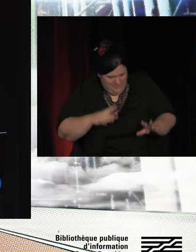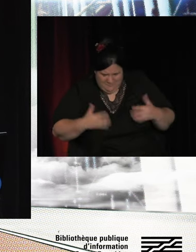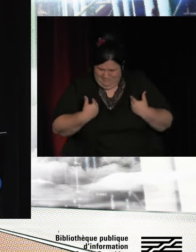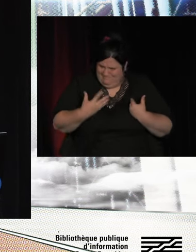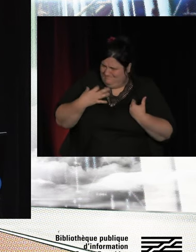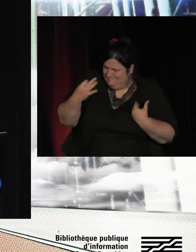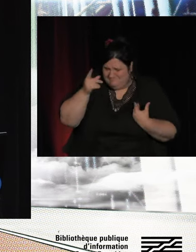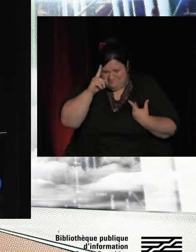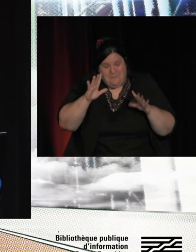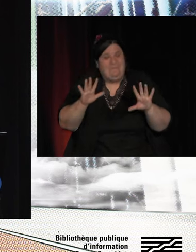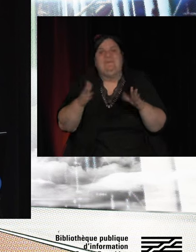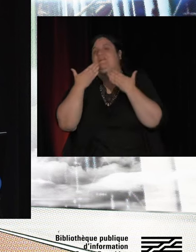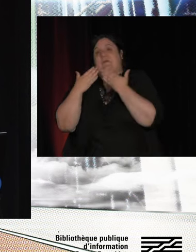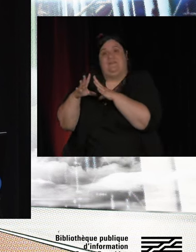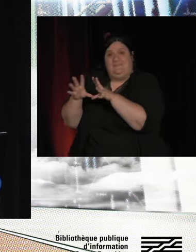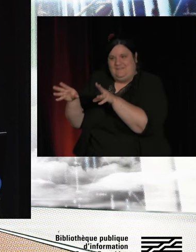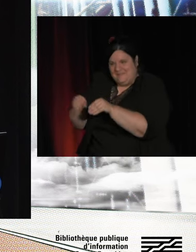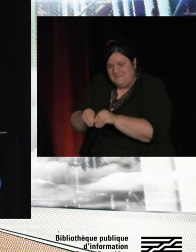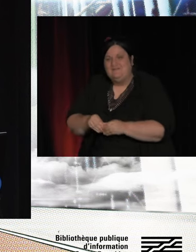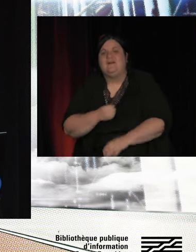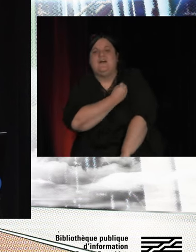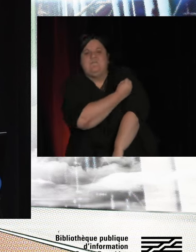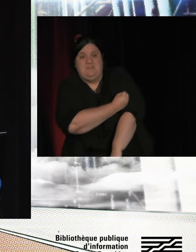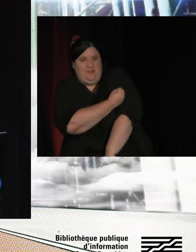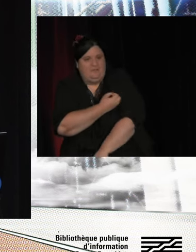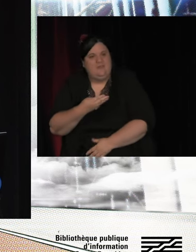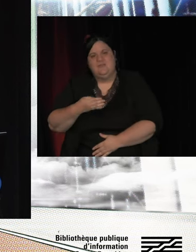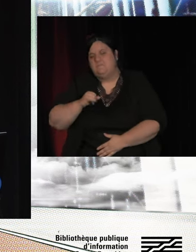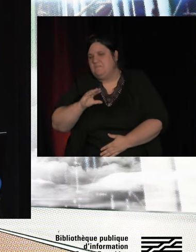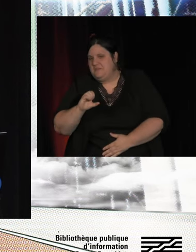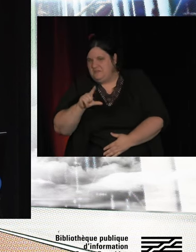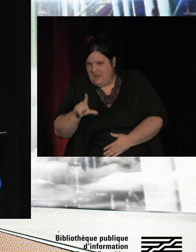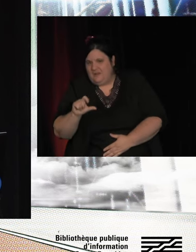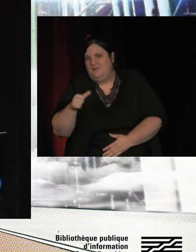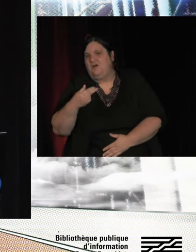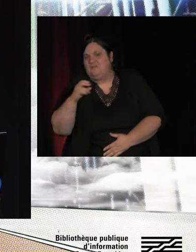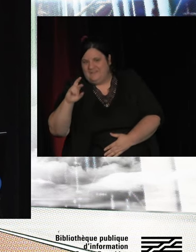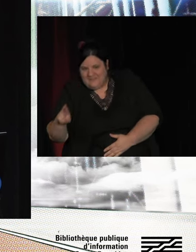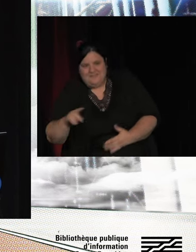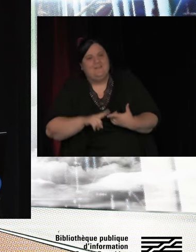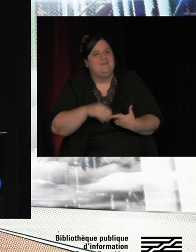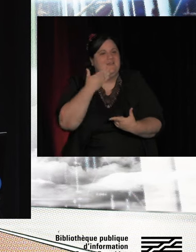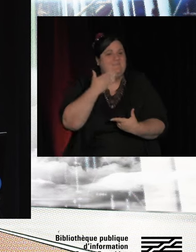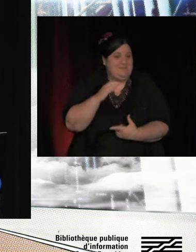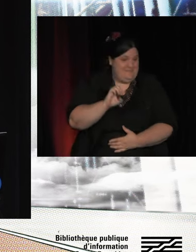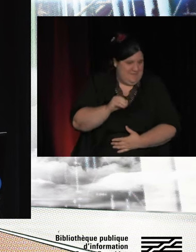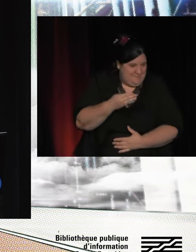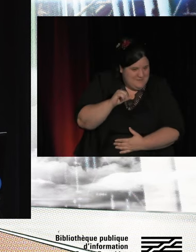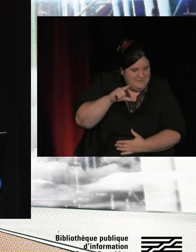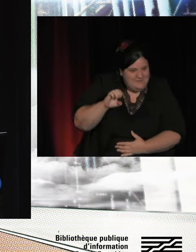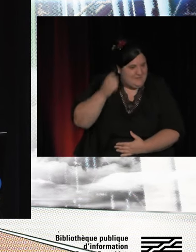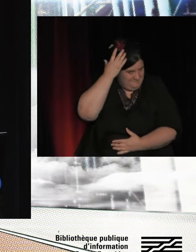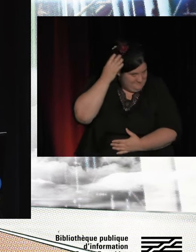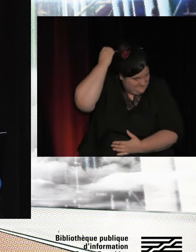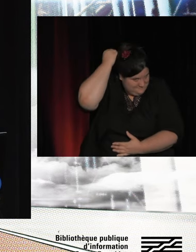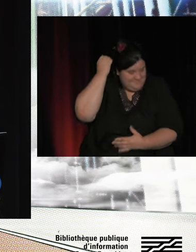Donc merci vraiment à toute l'équipe, à Michel André donc, qui a été mon contact depuis le début. Merci à Émilie, merci à Juliane, merci à Maëva, merci